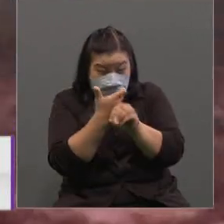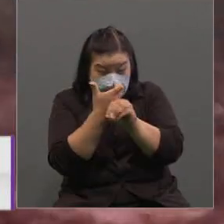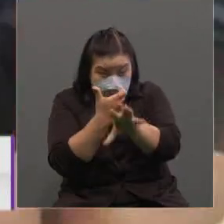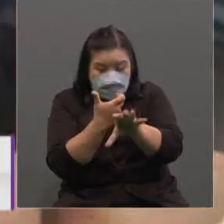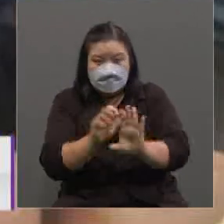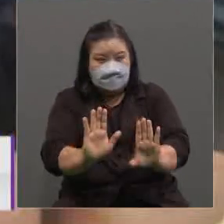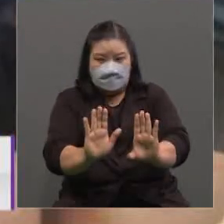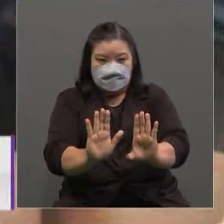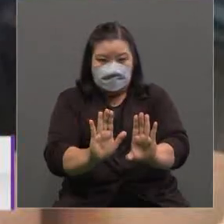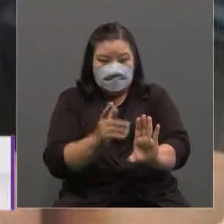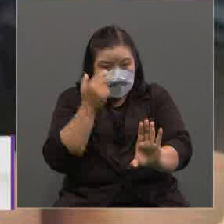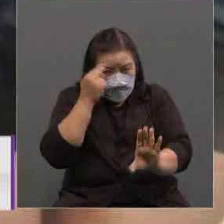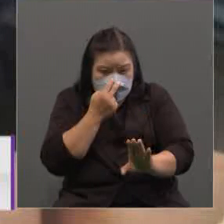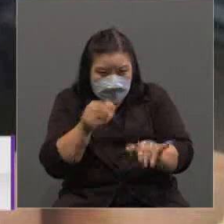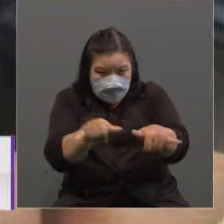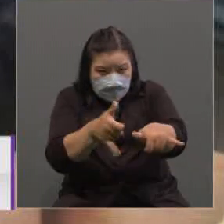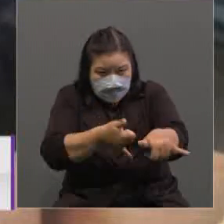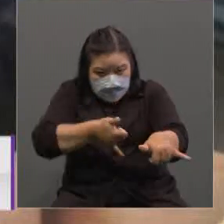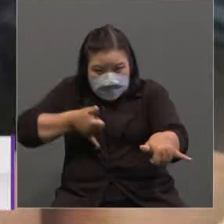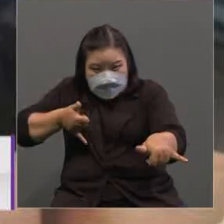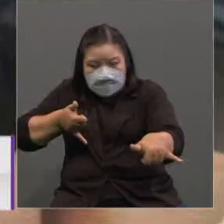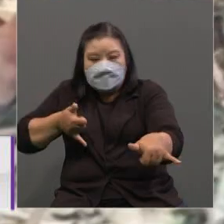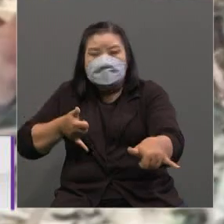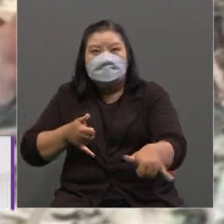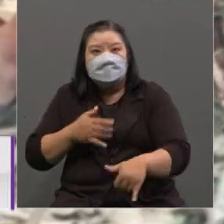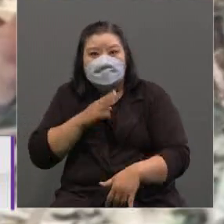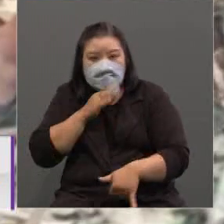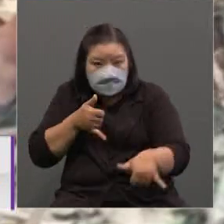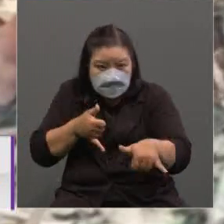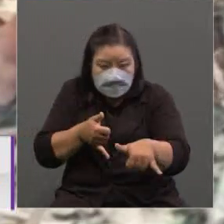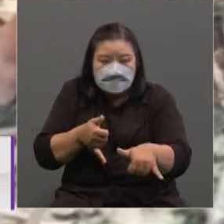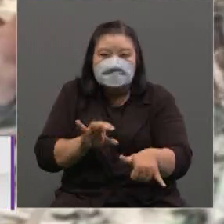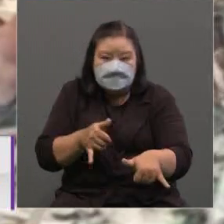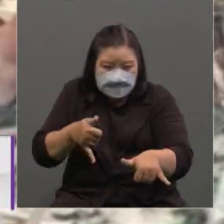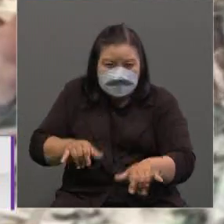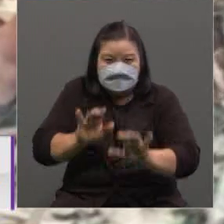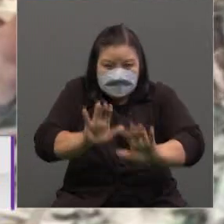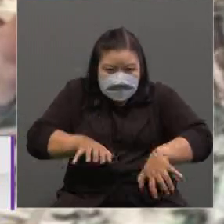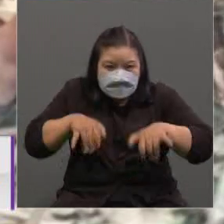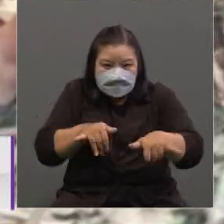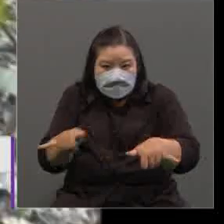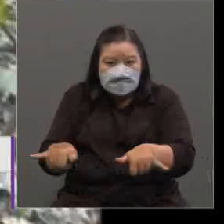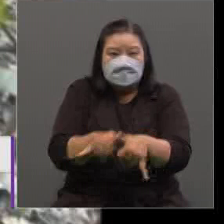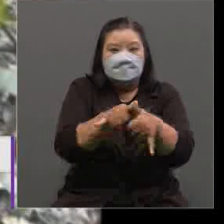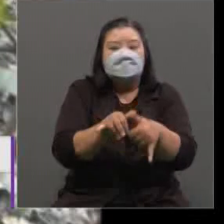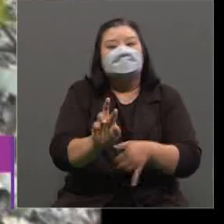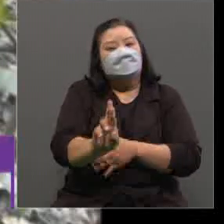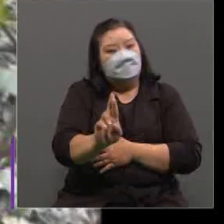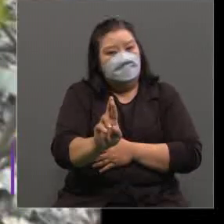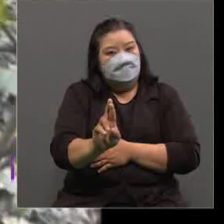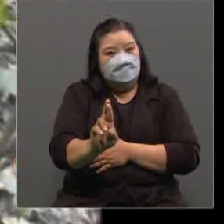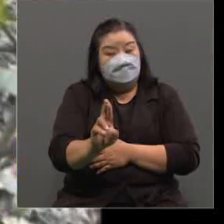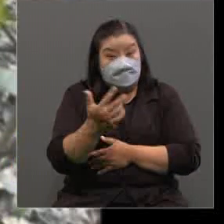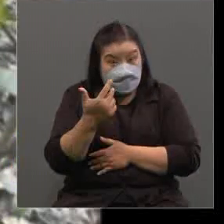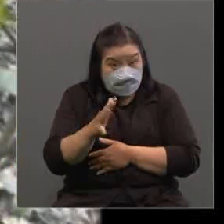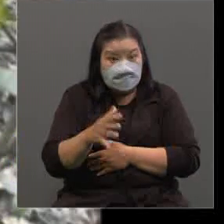คือออกห่างๆยิ่งดีครับเพราะว่าการเจอในระยะกระชั้นชิดเนี่ยอาจจะถูกเขาไล่ชนหรือว่าขวิดทำลายได้แล้วแค่